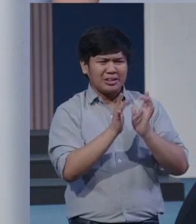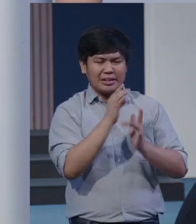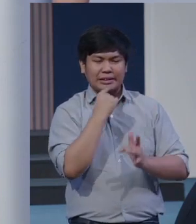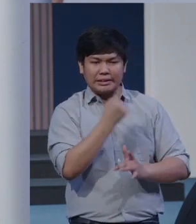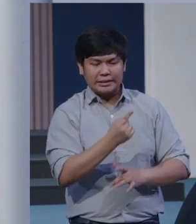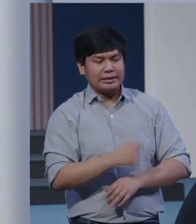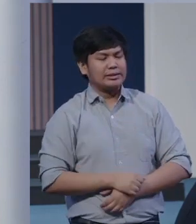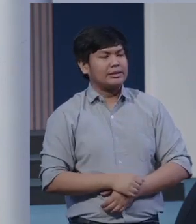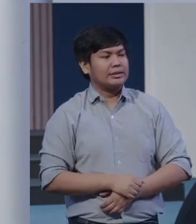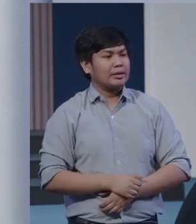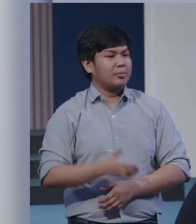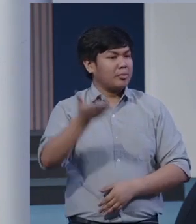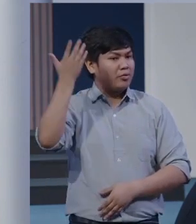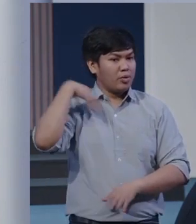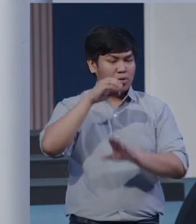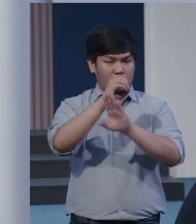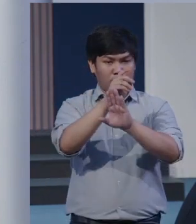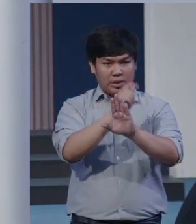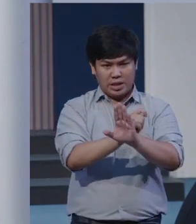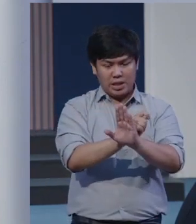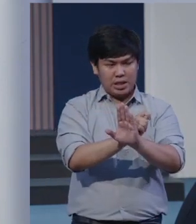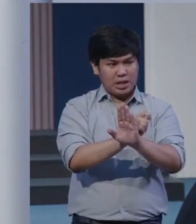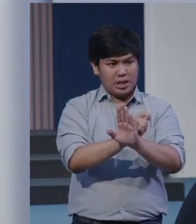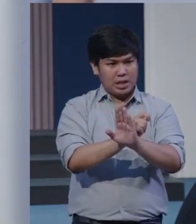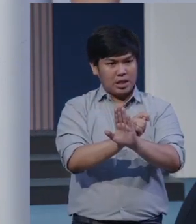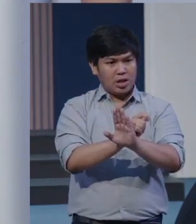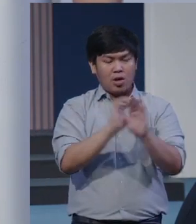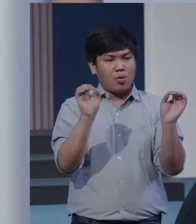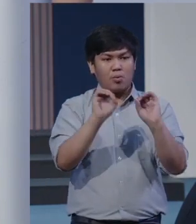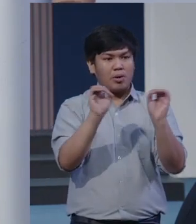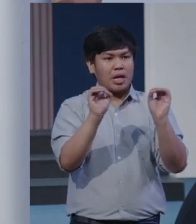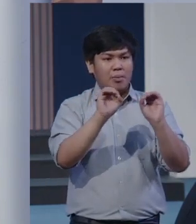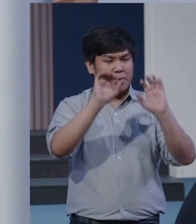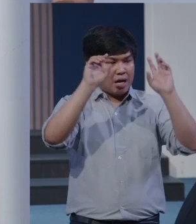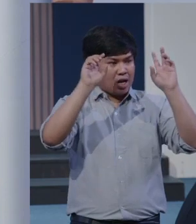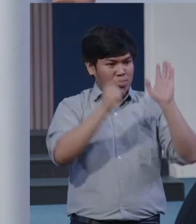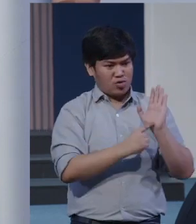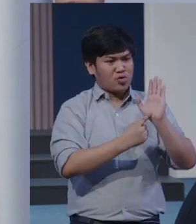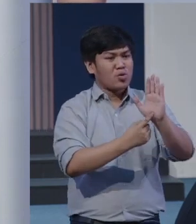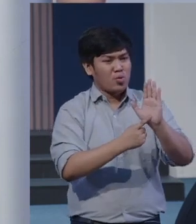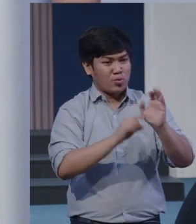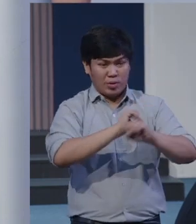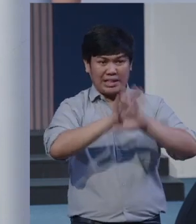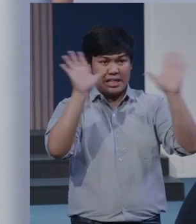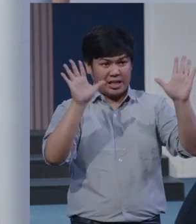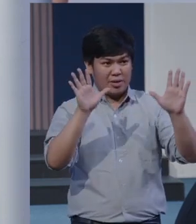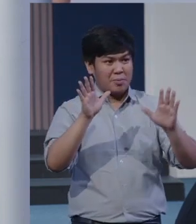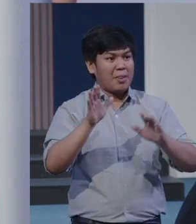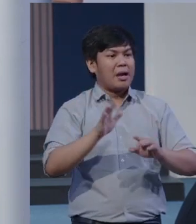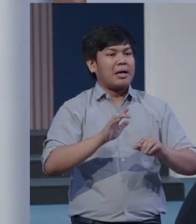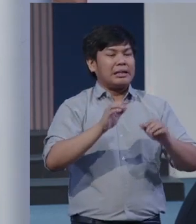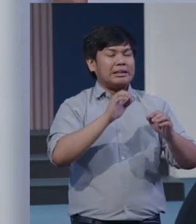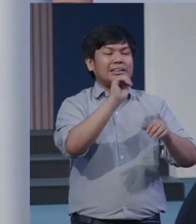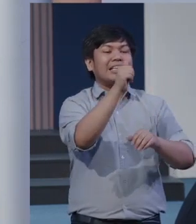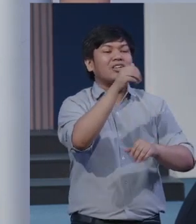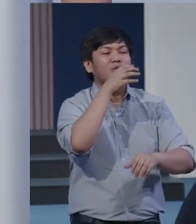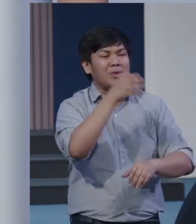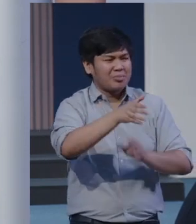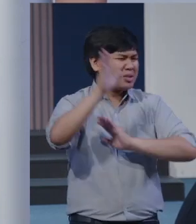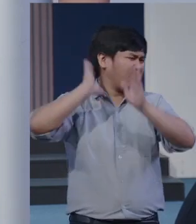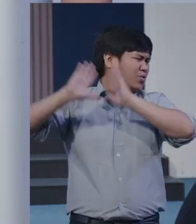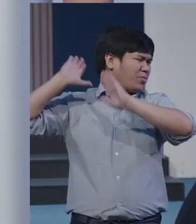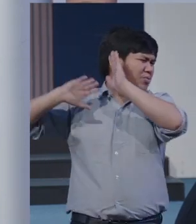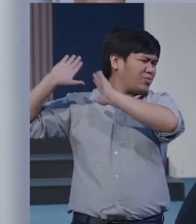nung binigay to sa Old Testament hindi pa-rate ng Diyos kung papaano umibig sa isa't